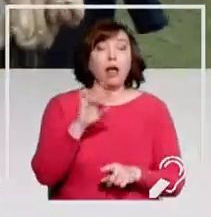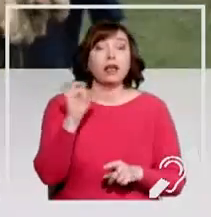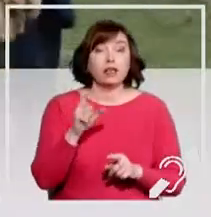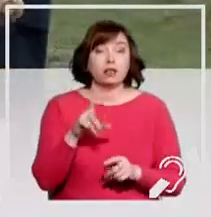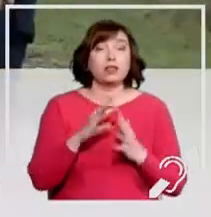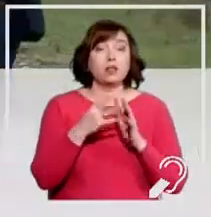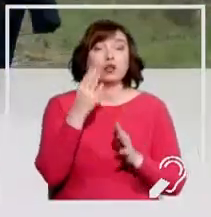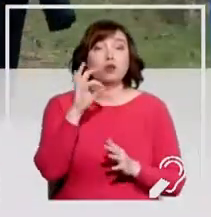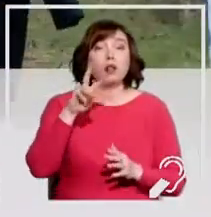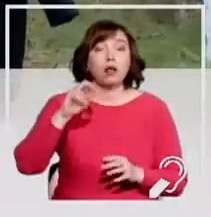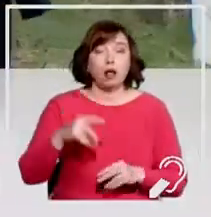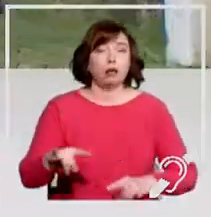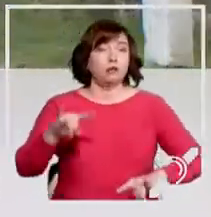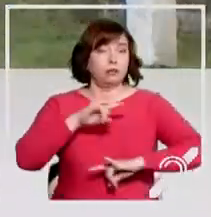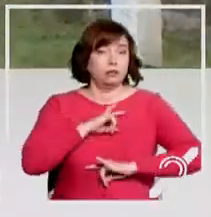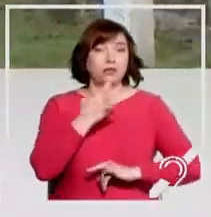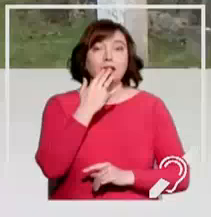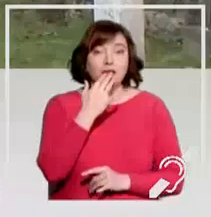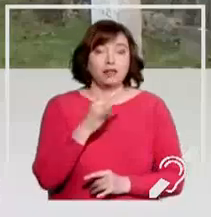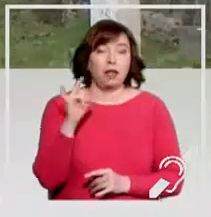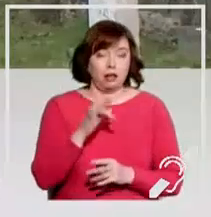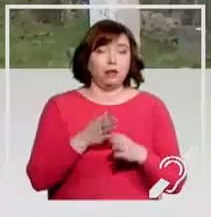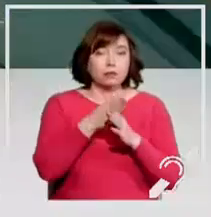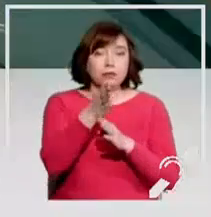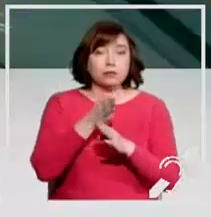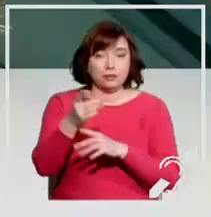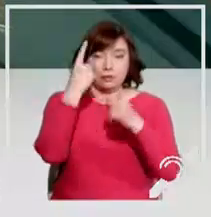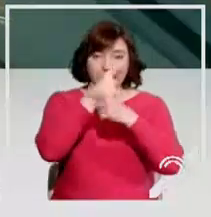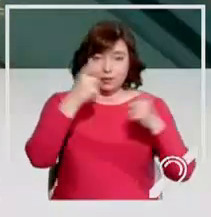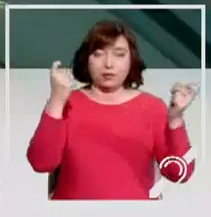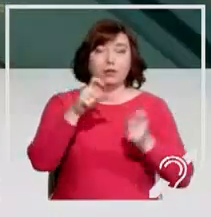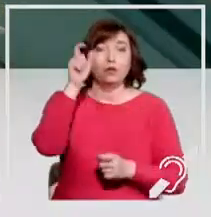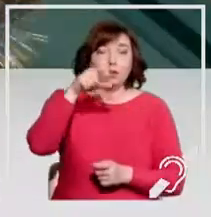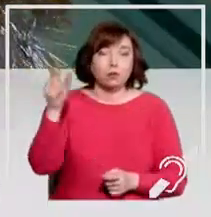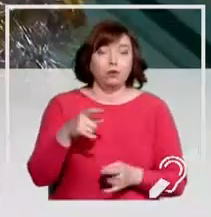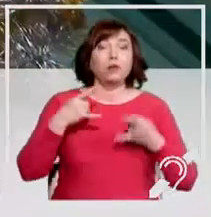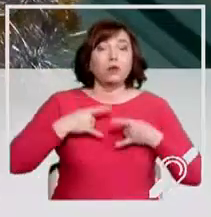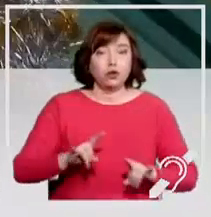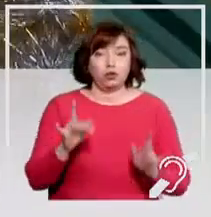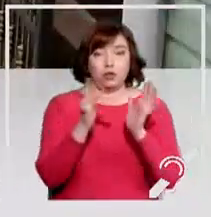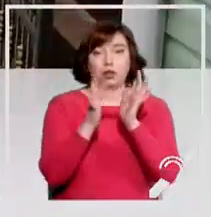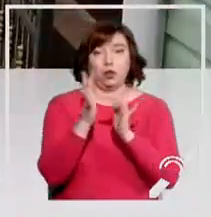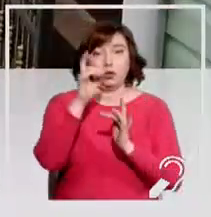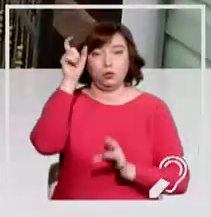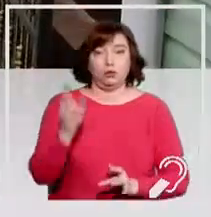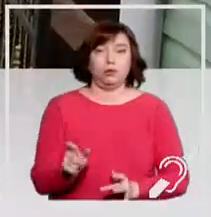satul Șolcani au îmbrăcat straiele naționale și au pornit să vestească gospodarilor nașterea lui Iisus.